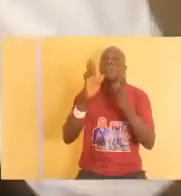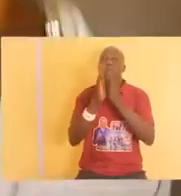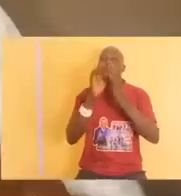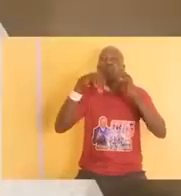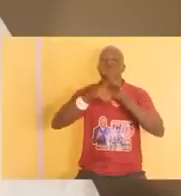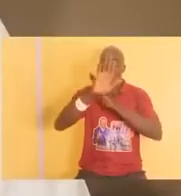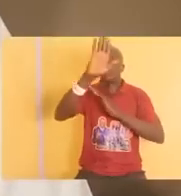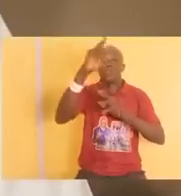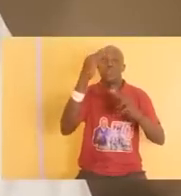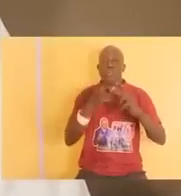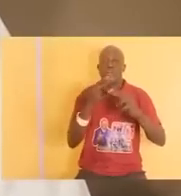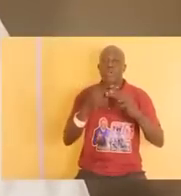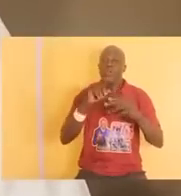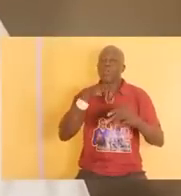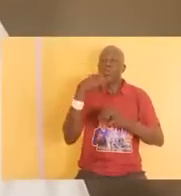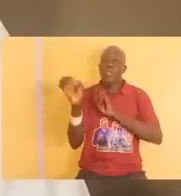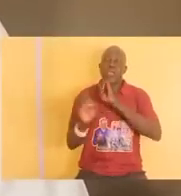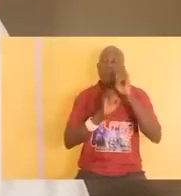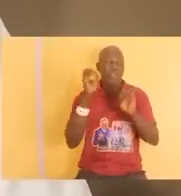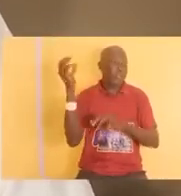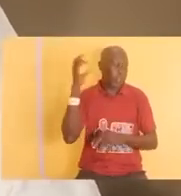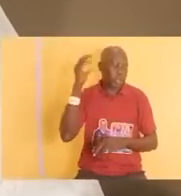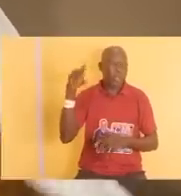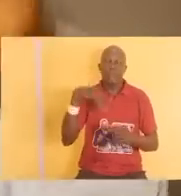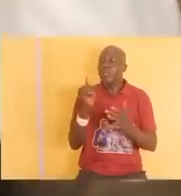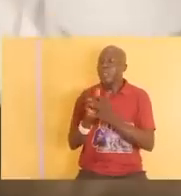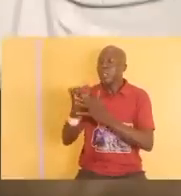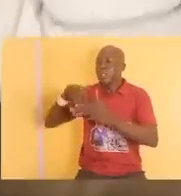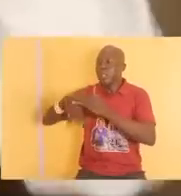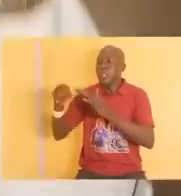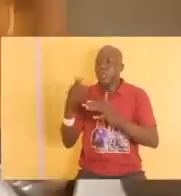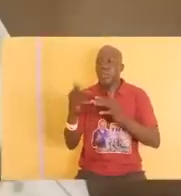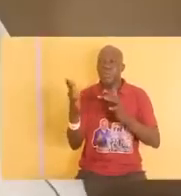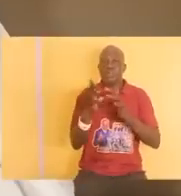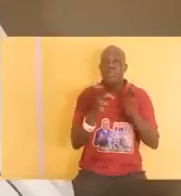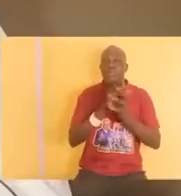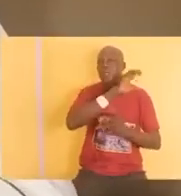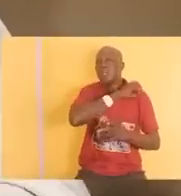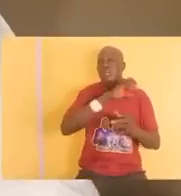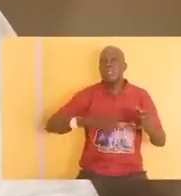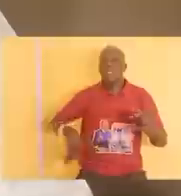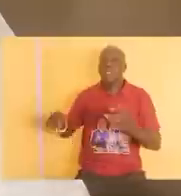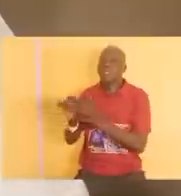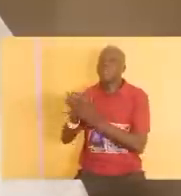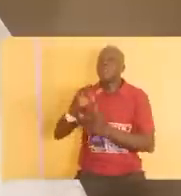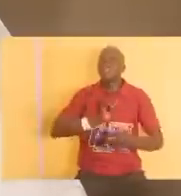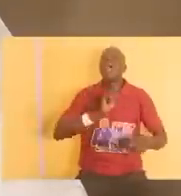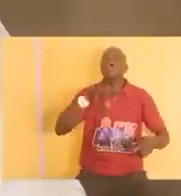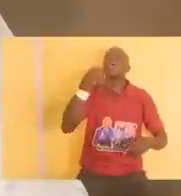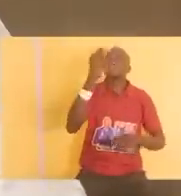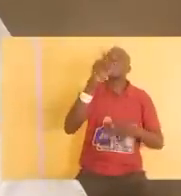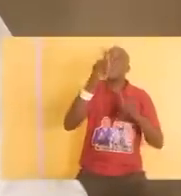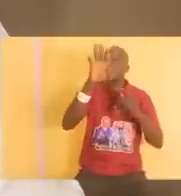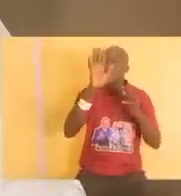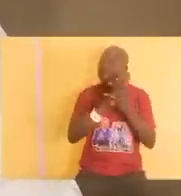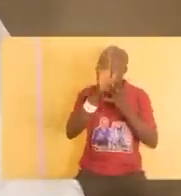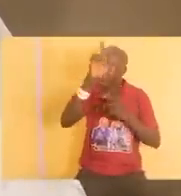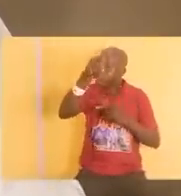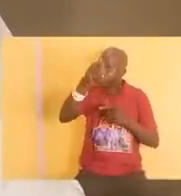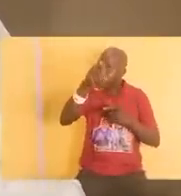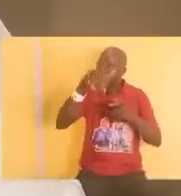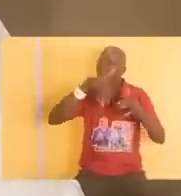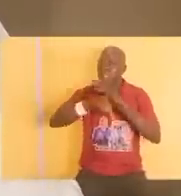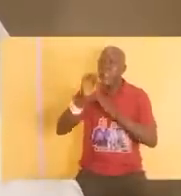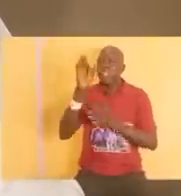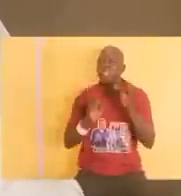I pray in your name. Gbogbo ẹni tó gbọ́ mi yìí. Everyone that is hearing me. Ní orúkọ Jésù ti ní sára kí. Èmi sọ àsọtẹ́lẹ̀ fún ọ. I prophesy to